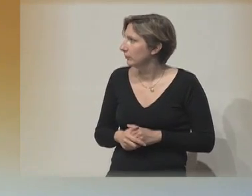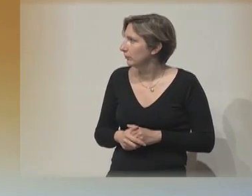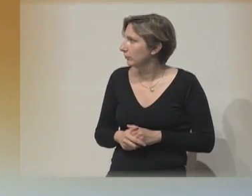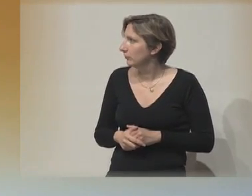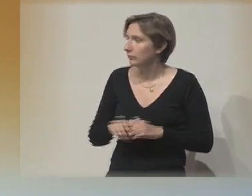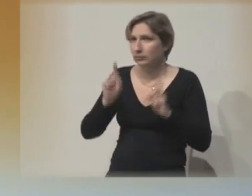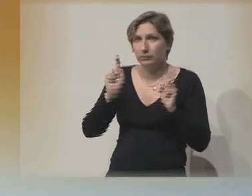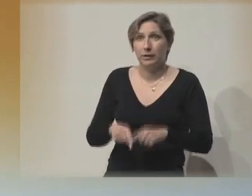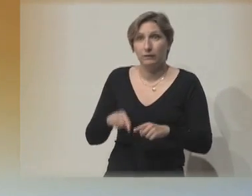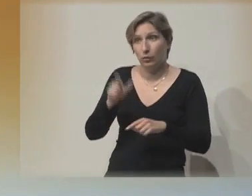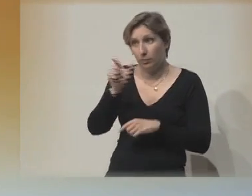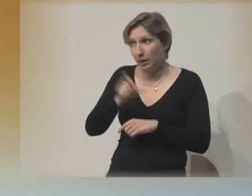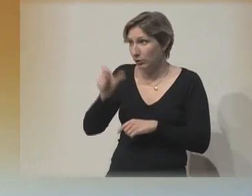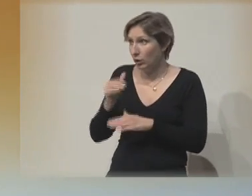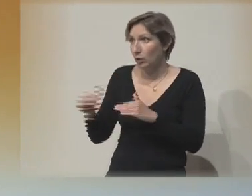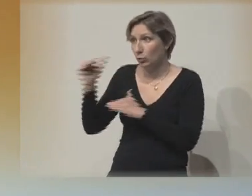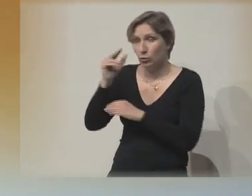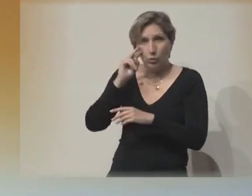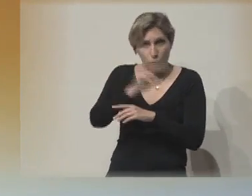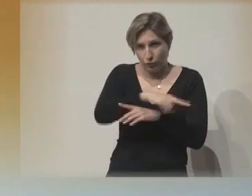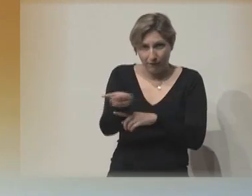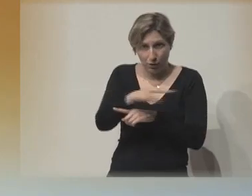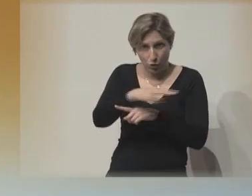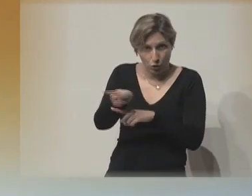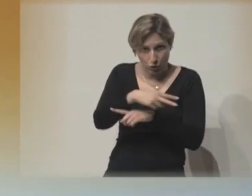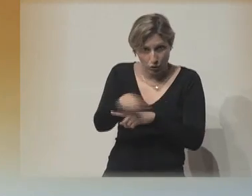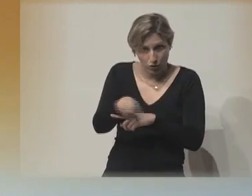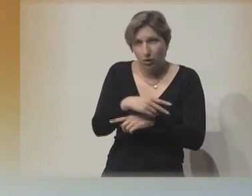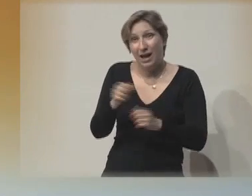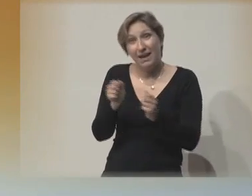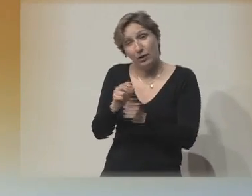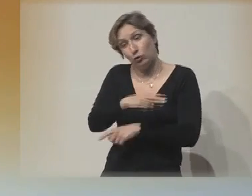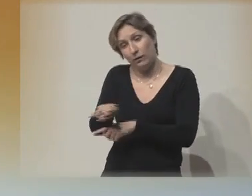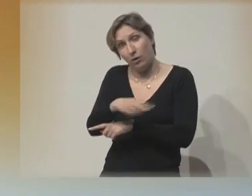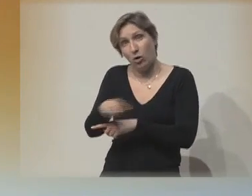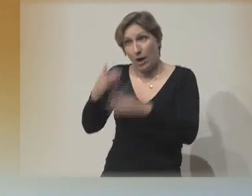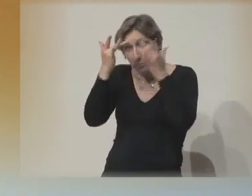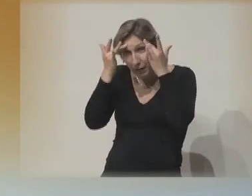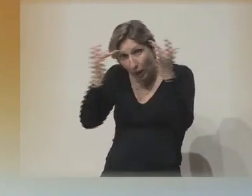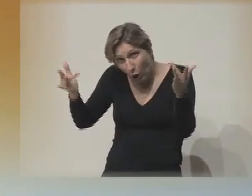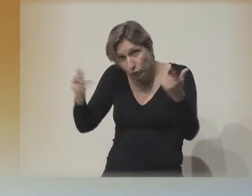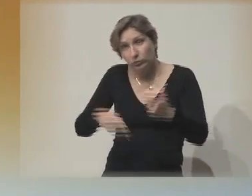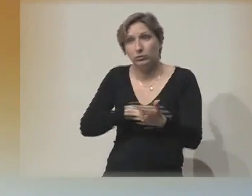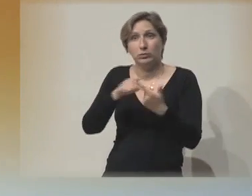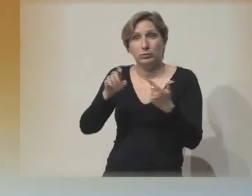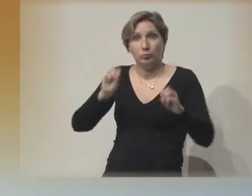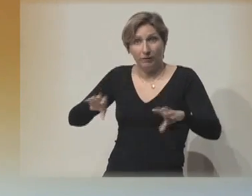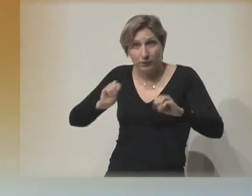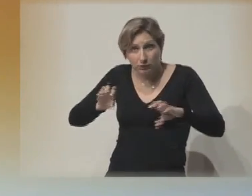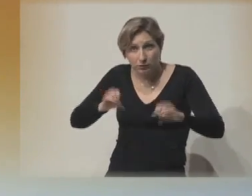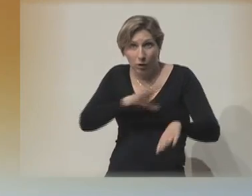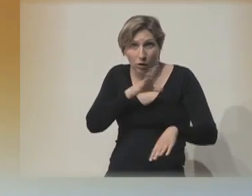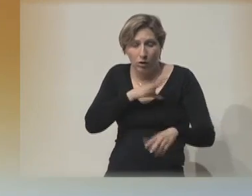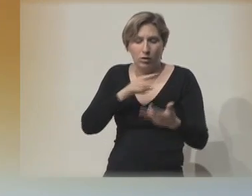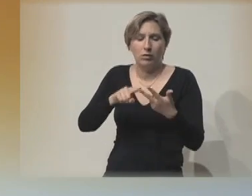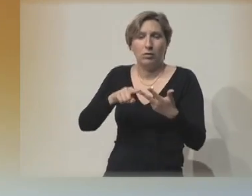suffisamment d'adultes, des surveillants et des surveillants expérimentés, des enseignants, des psychologues